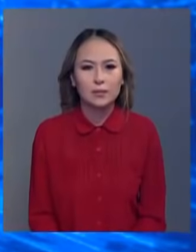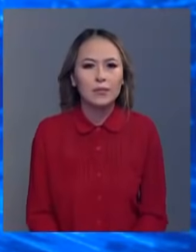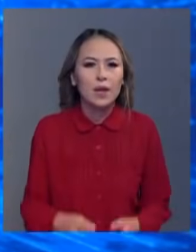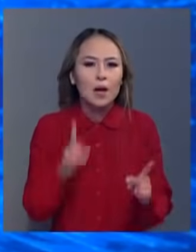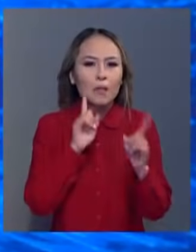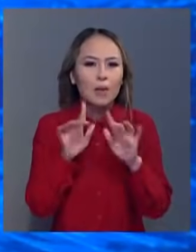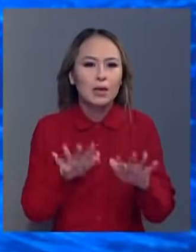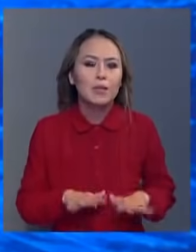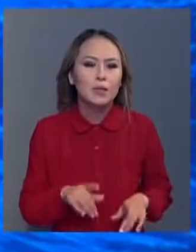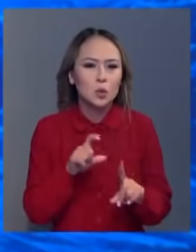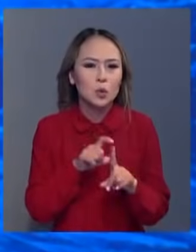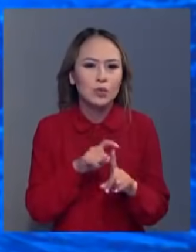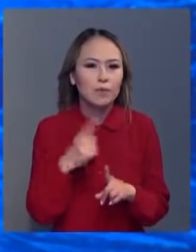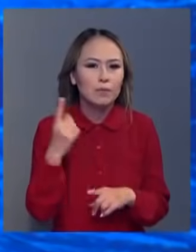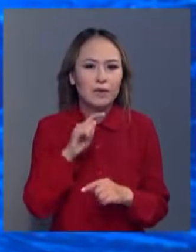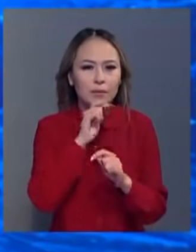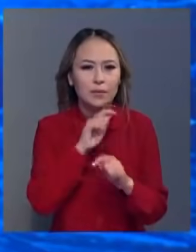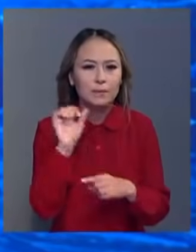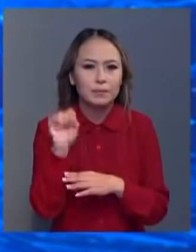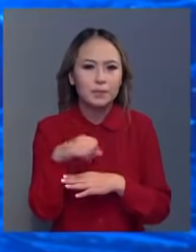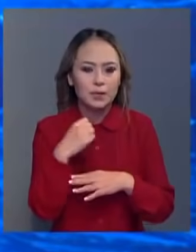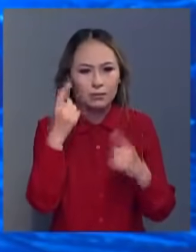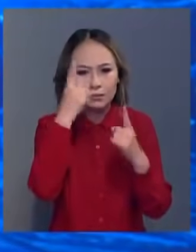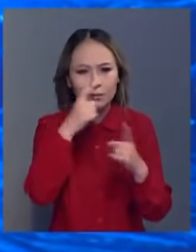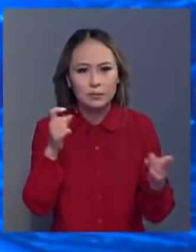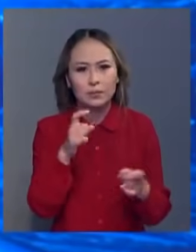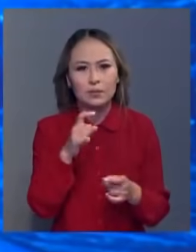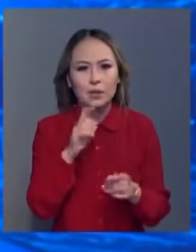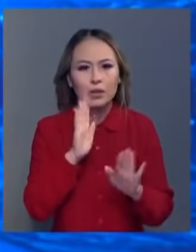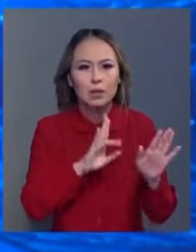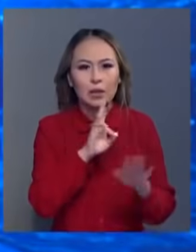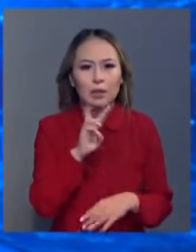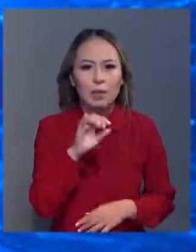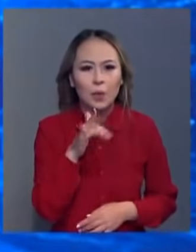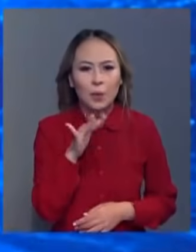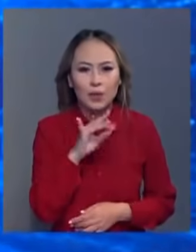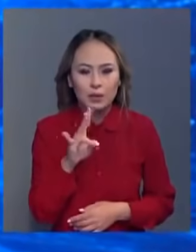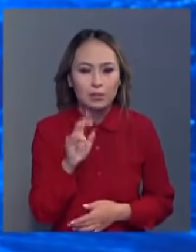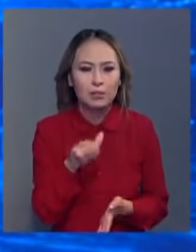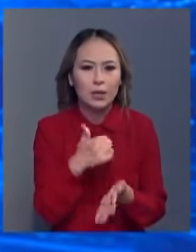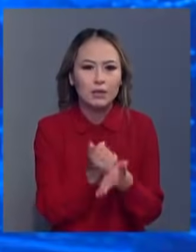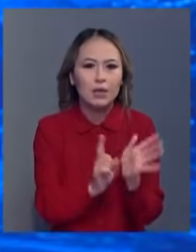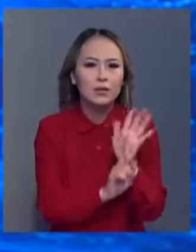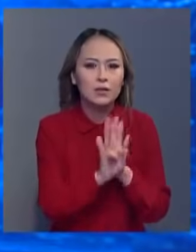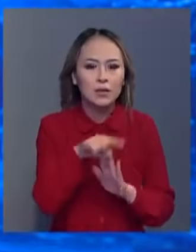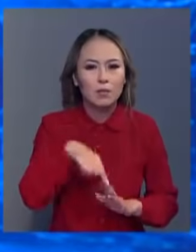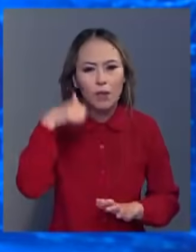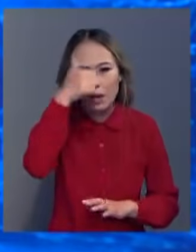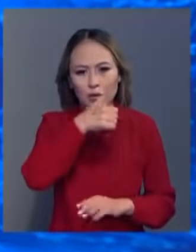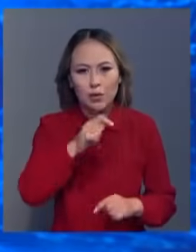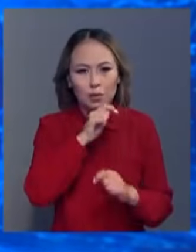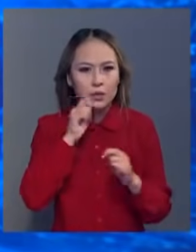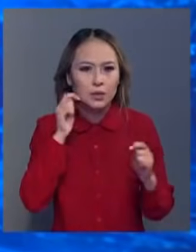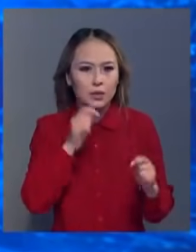Парламент сөзі арнайы сыйлығының жеңімпаздары жарияланды. Мәжіліс төрағасы Нұрлан Нығматулиннің бастамасымен биыл бұл